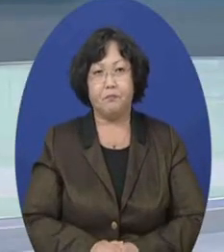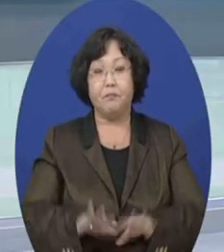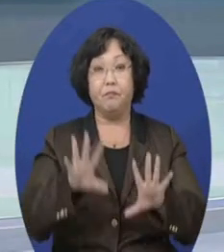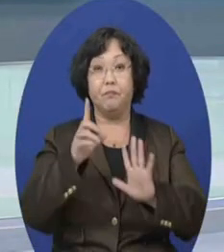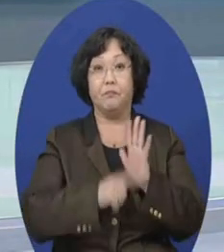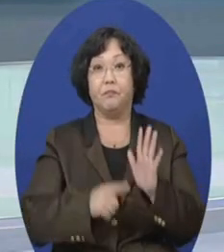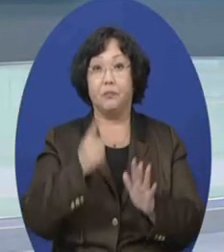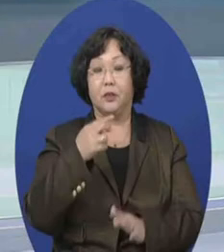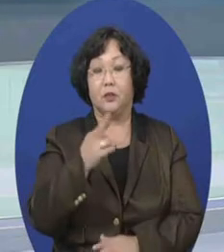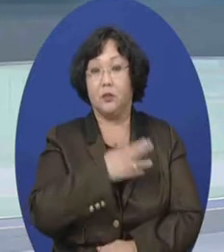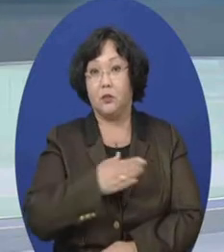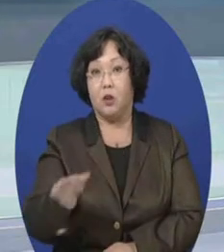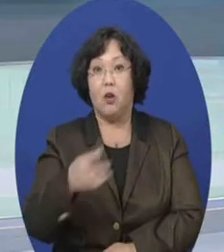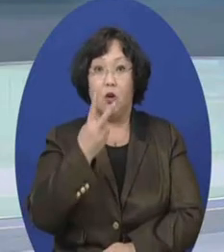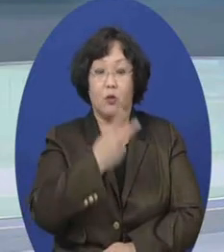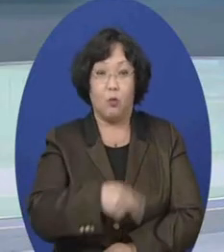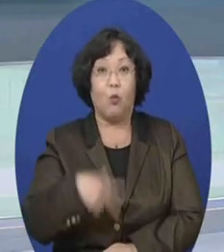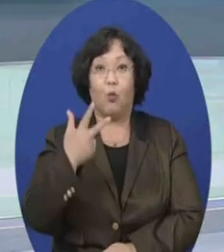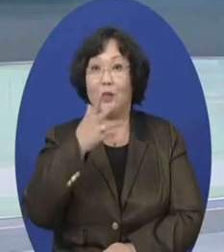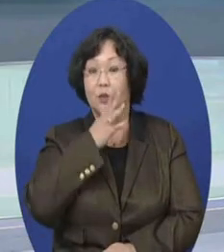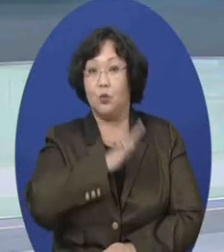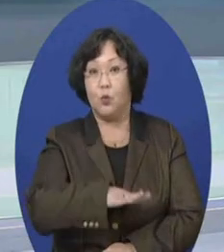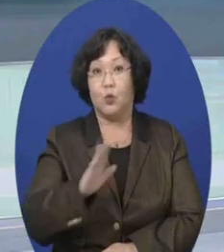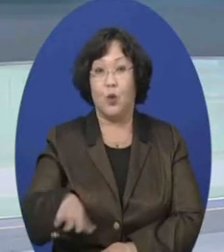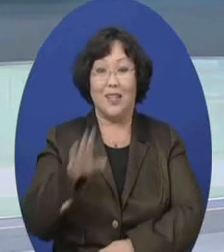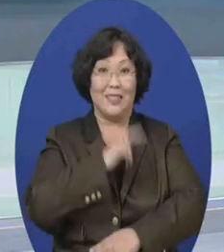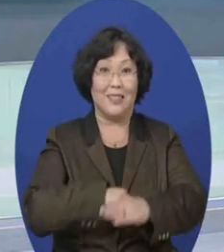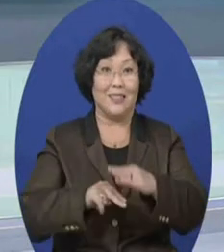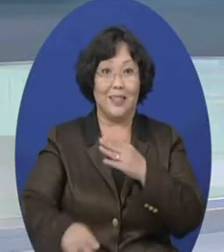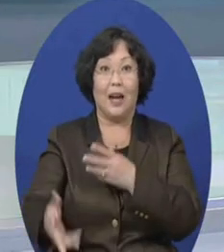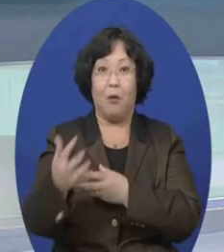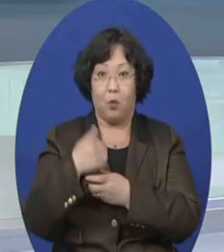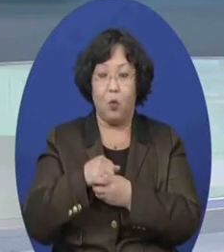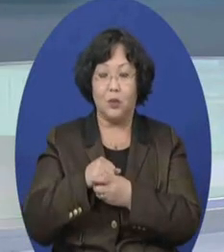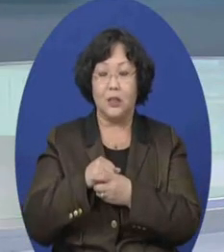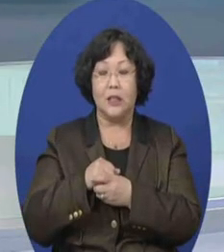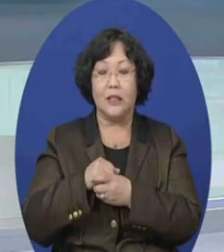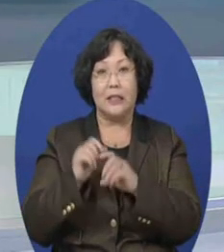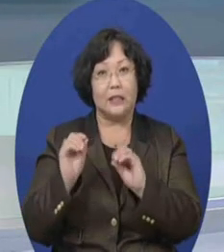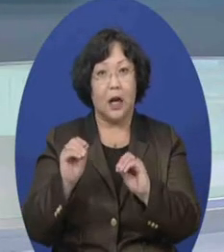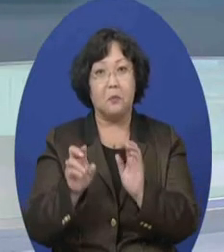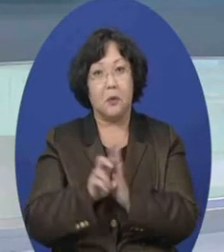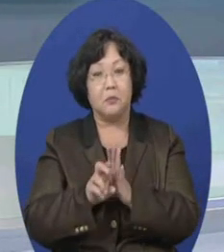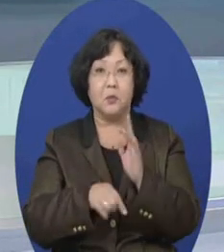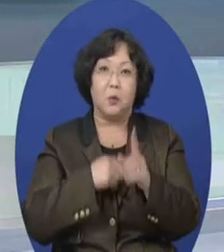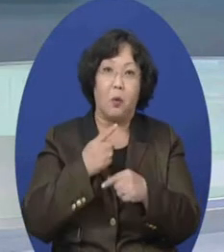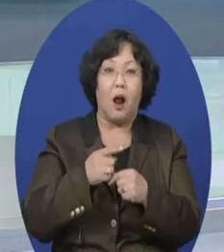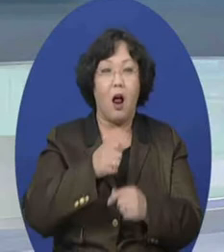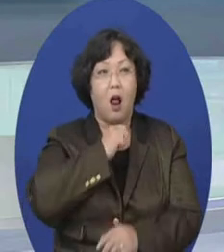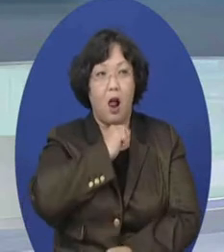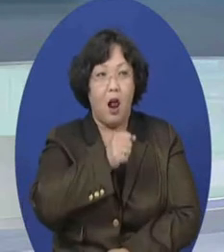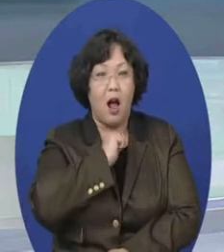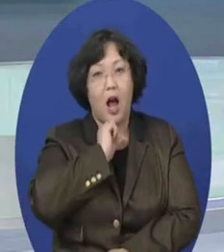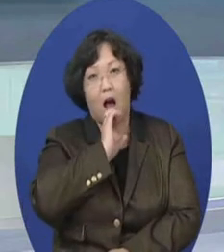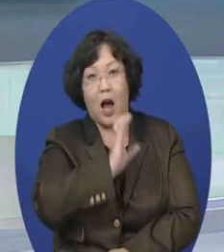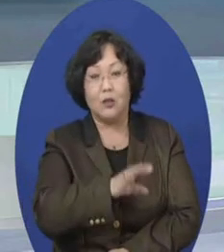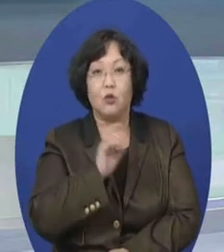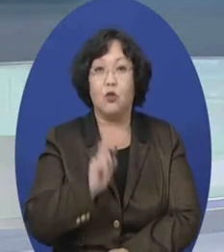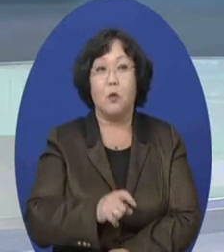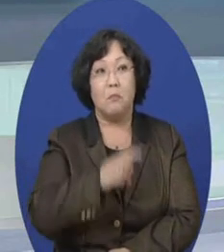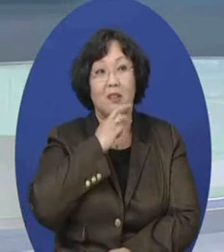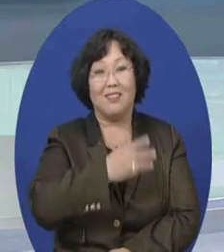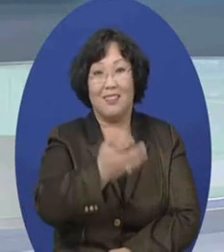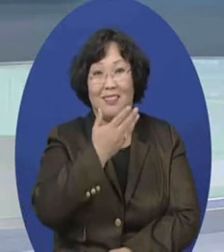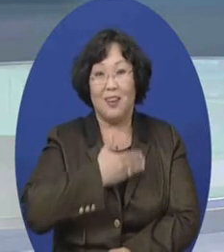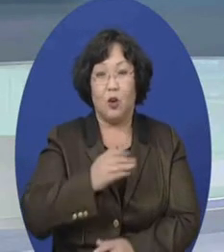10 дугаар сарын 1-ээс 2-оос 3 насны хүүхдүүдийг цэцэрлэгтэй хамруулж эхлэх шийдвэр хэрэгжих хэсэг талаар бид сурвалжиллаа. Өнөөдрийн нөхцөл байдлын мэдээллээр